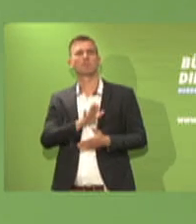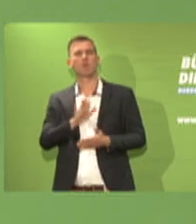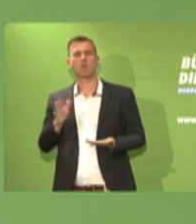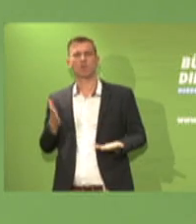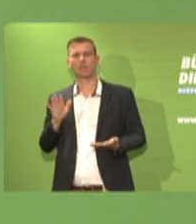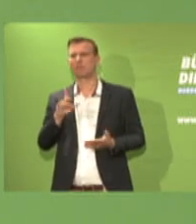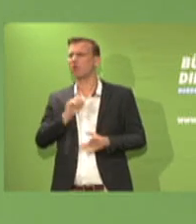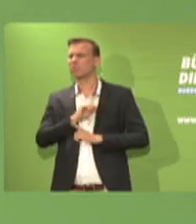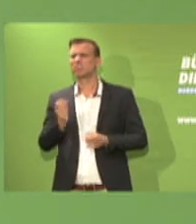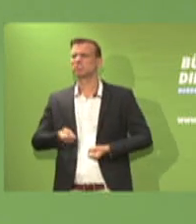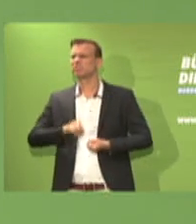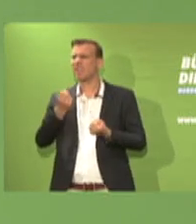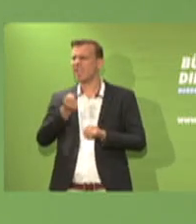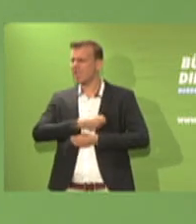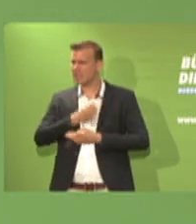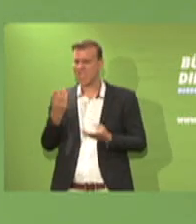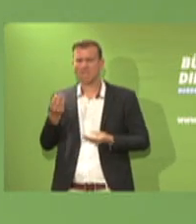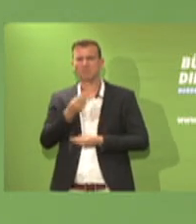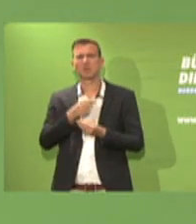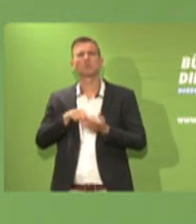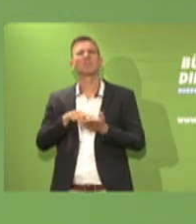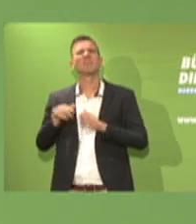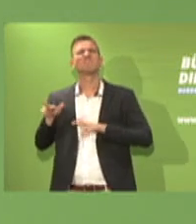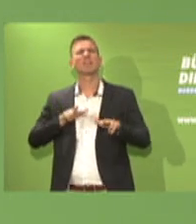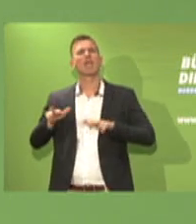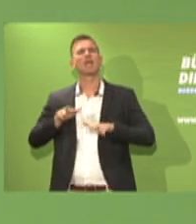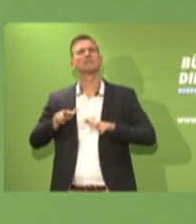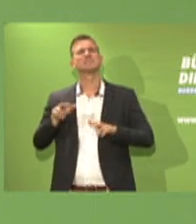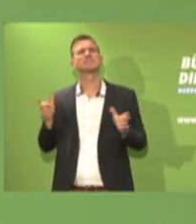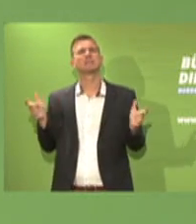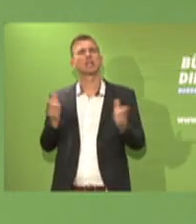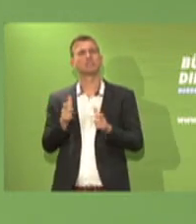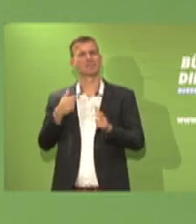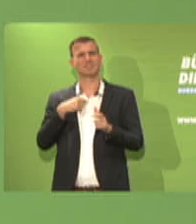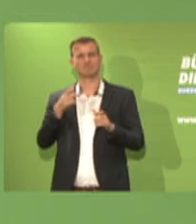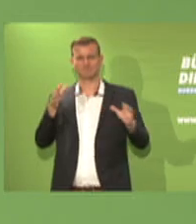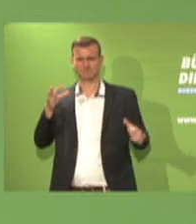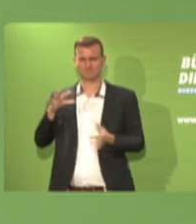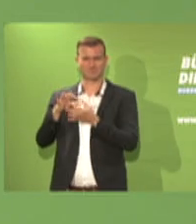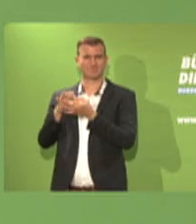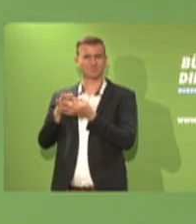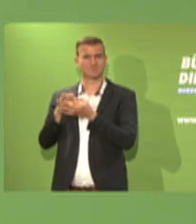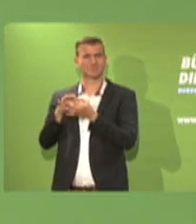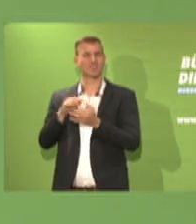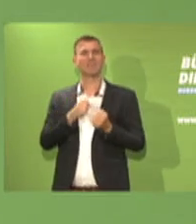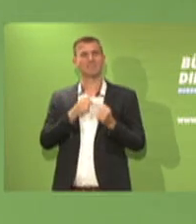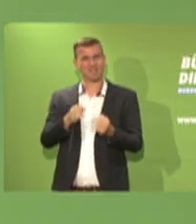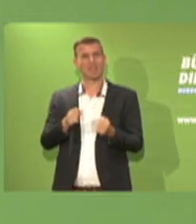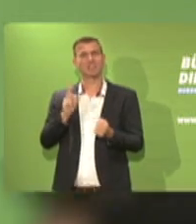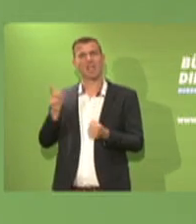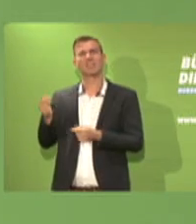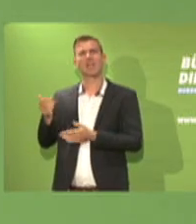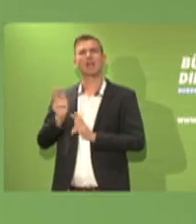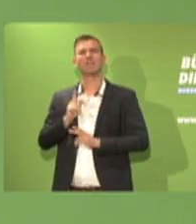manchmal schwer oder gar nicht zu klären, weil Verkehrsgesellschaften, unter deren Dach wir fahren und die uns Darlehen zur Beschaffung